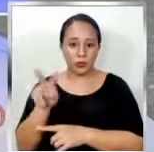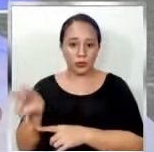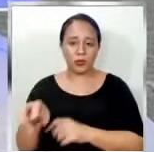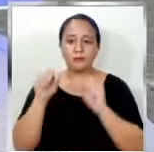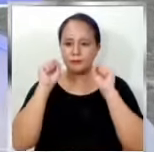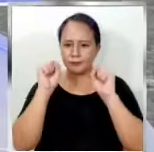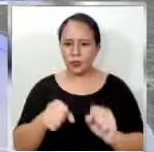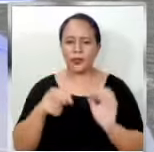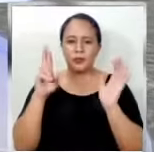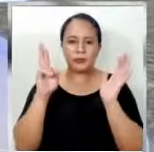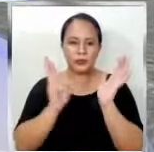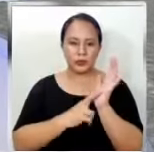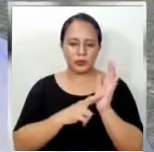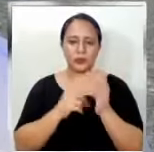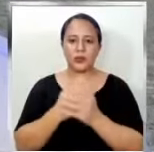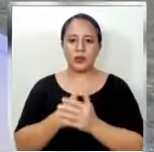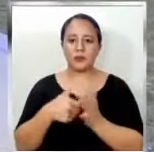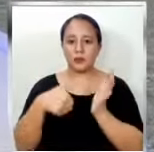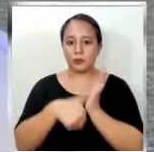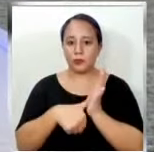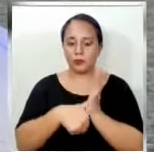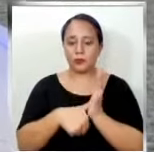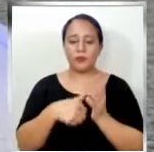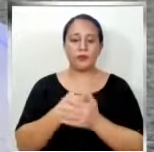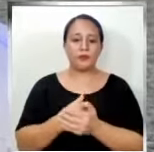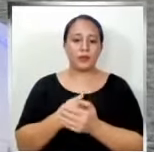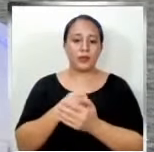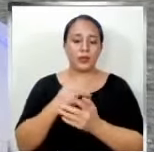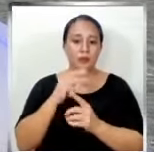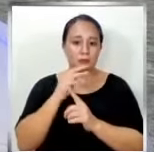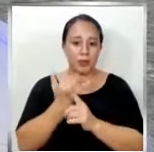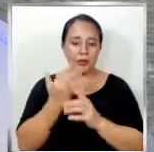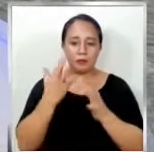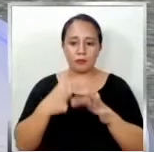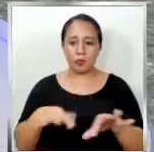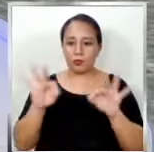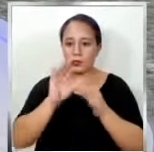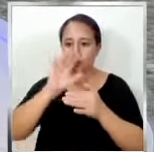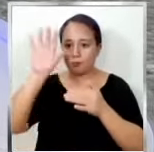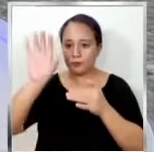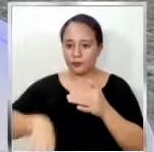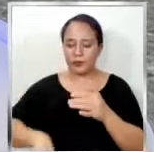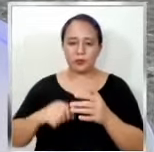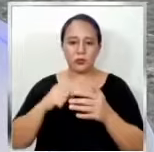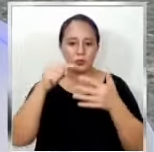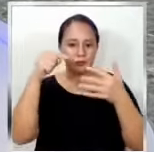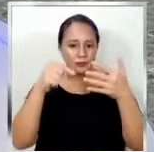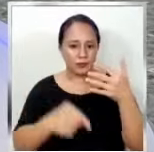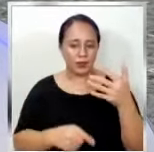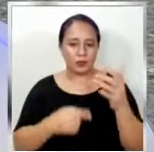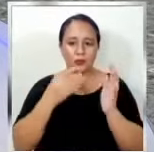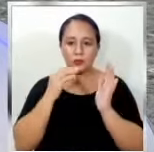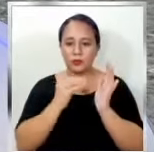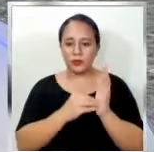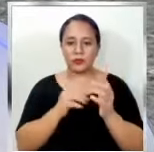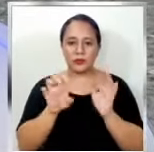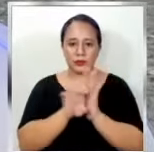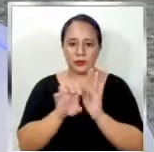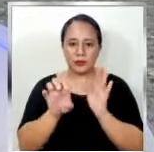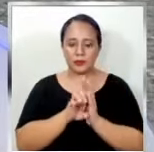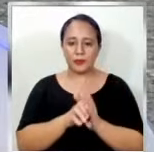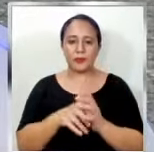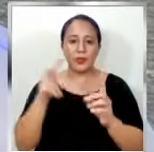magparehistro at makaboto sa Mayo basta't kompletuhin at dalhin ang mga sumusunod na dokumento tulad po ng application